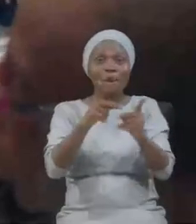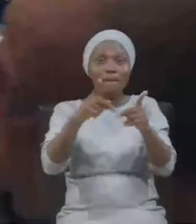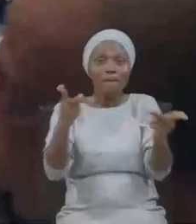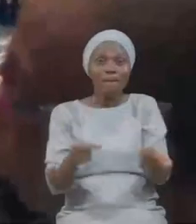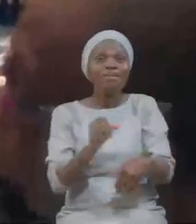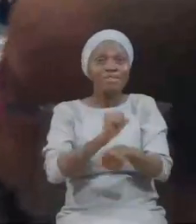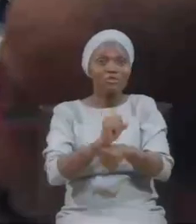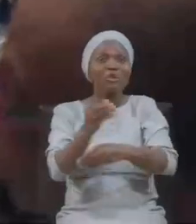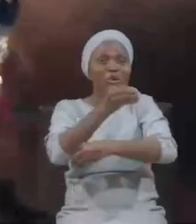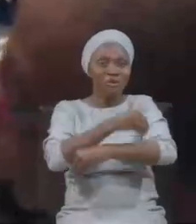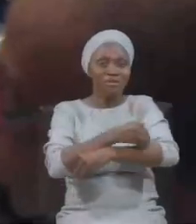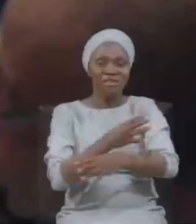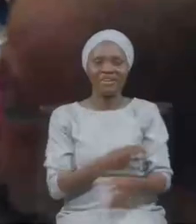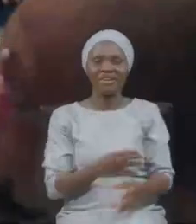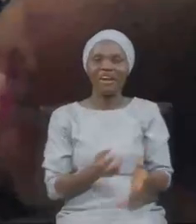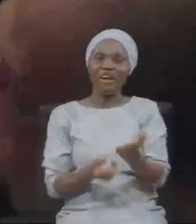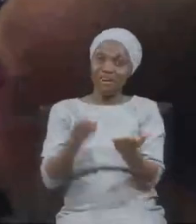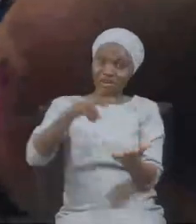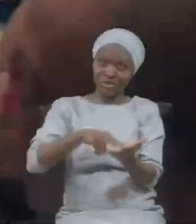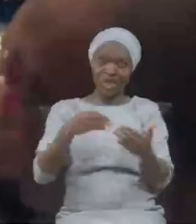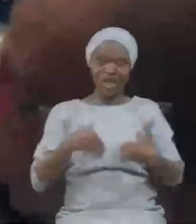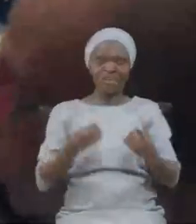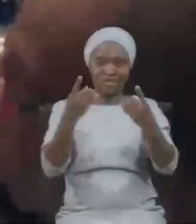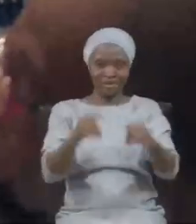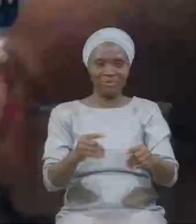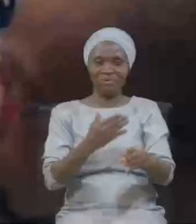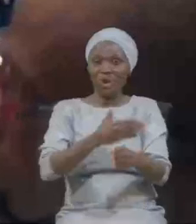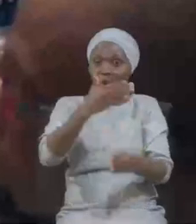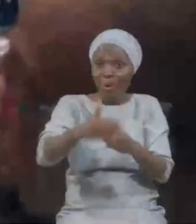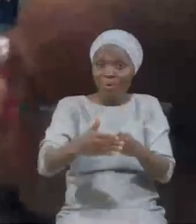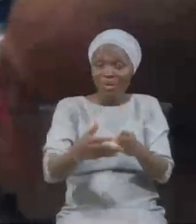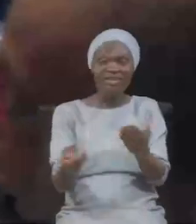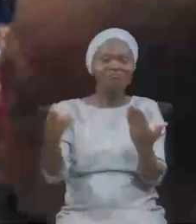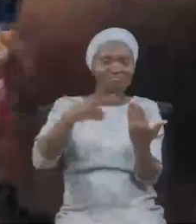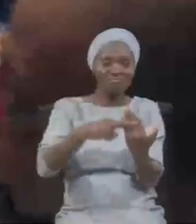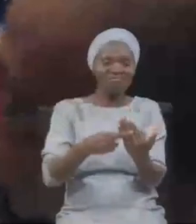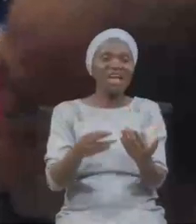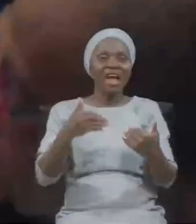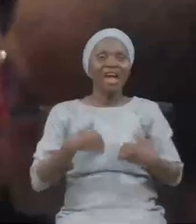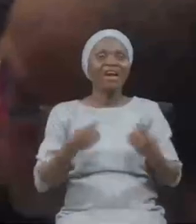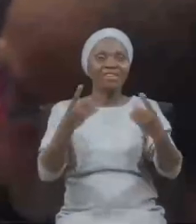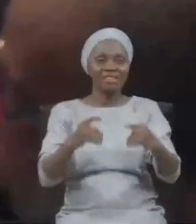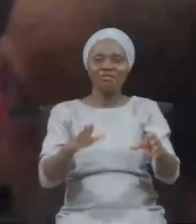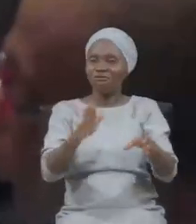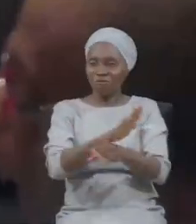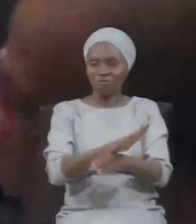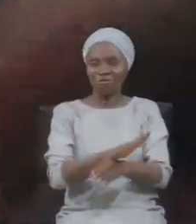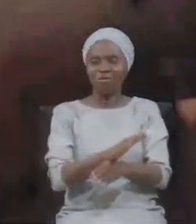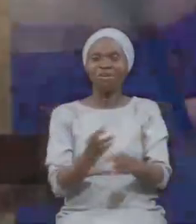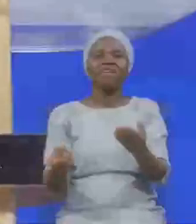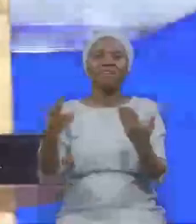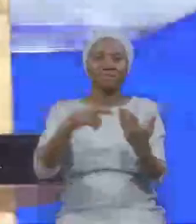La restauration est venue. La restauration totale. La pleine restauration. 25